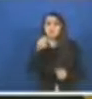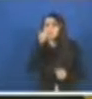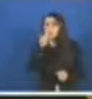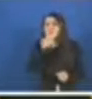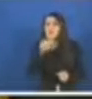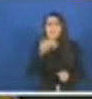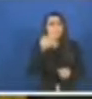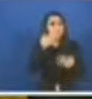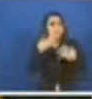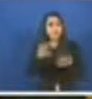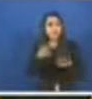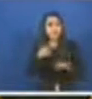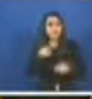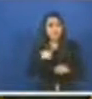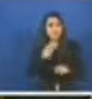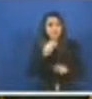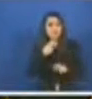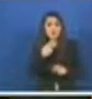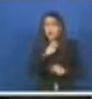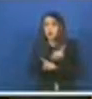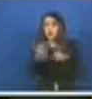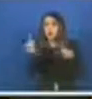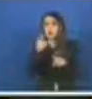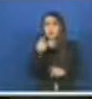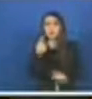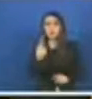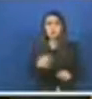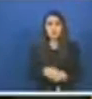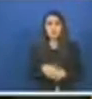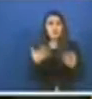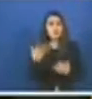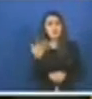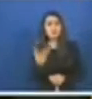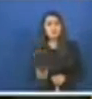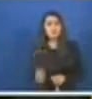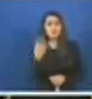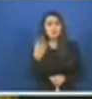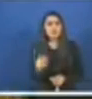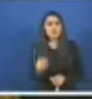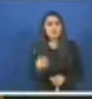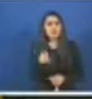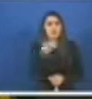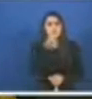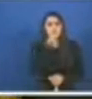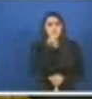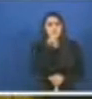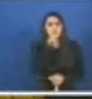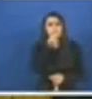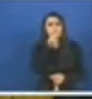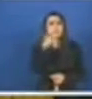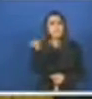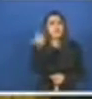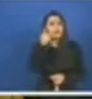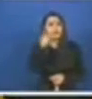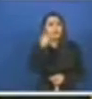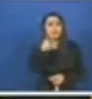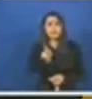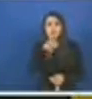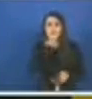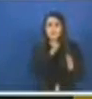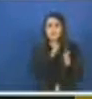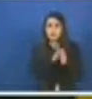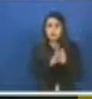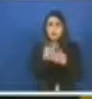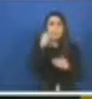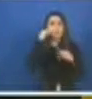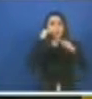yoktur, tepkimiz şiddetli ve tavizsizdir. Ne olursa olsun sonuna kadar devlet, sonuna